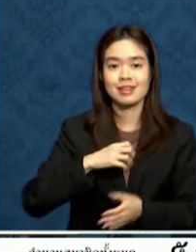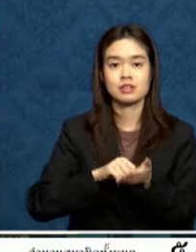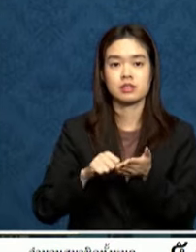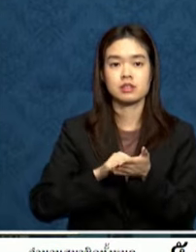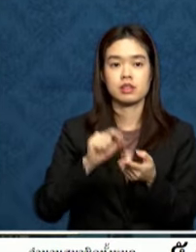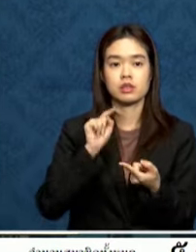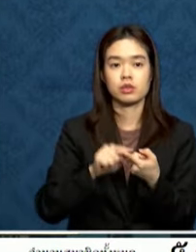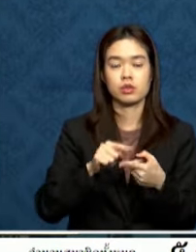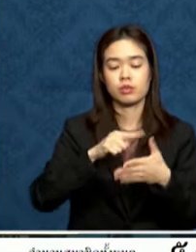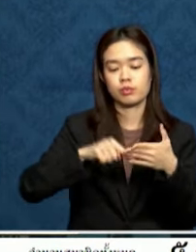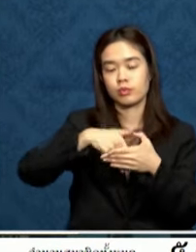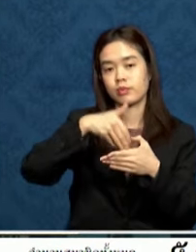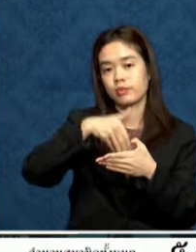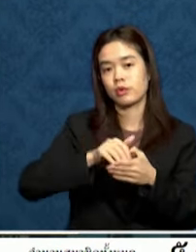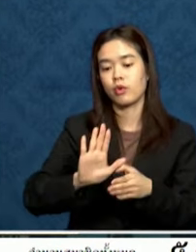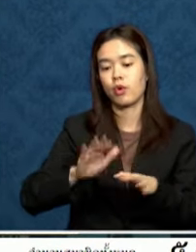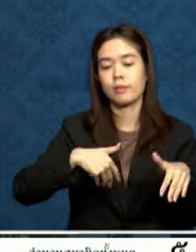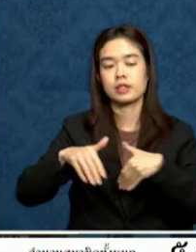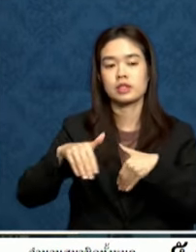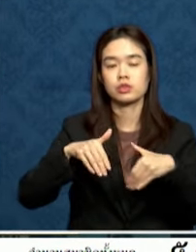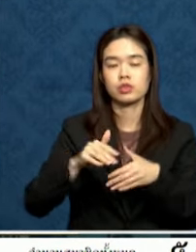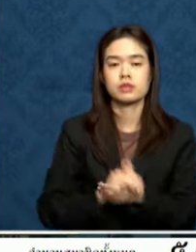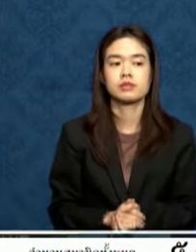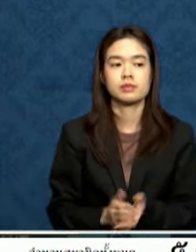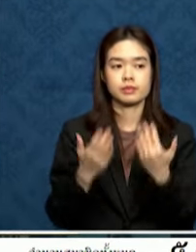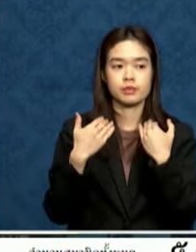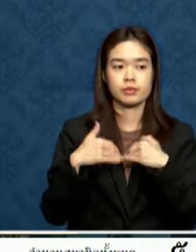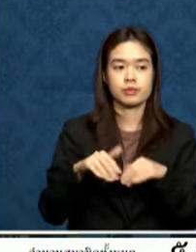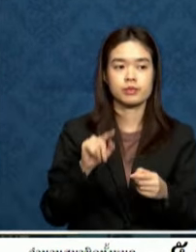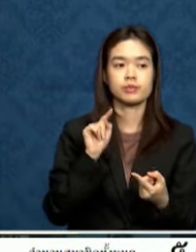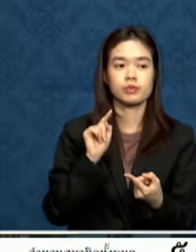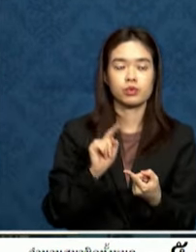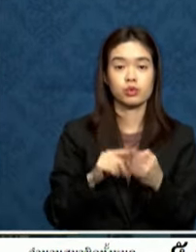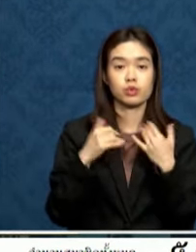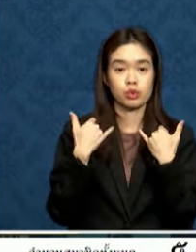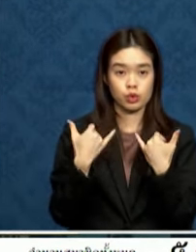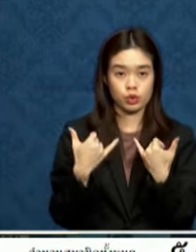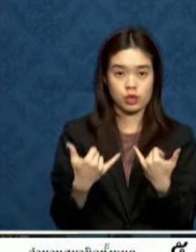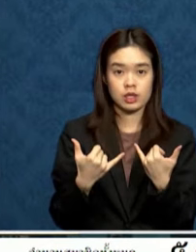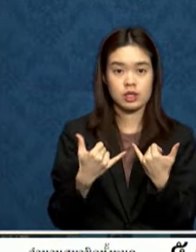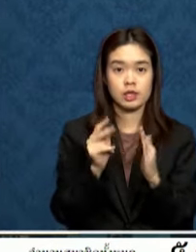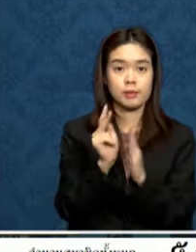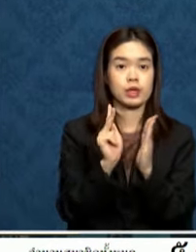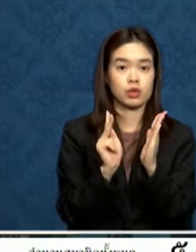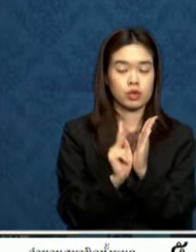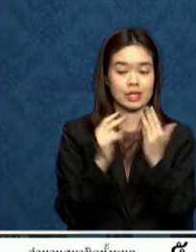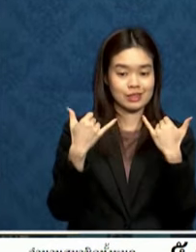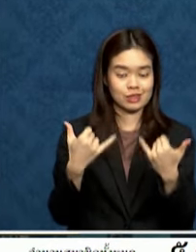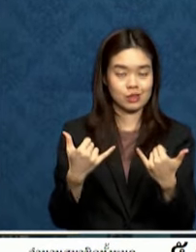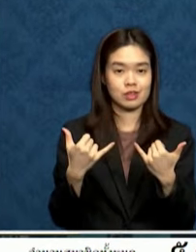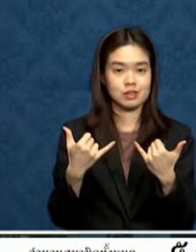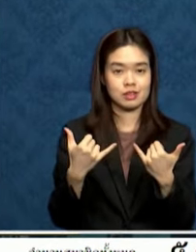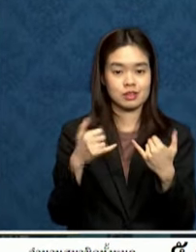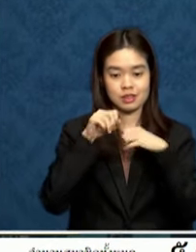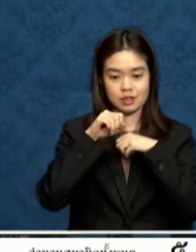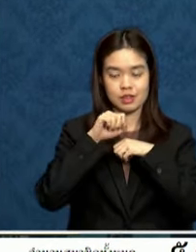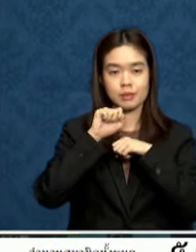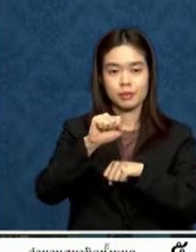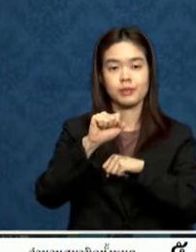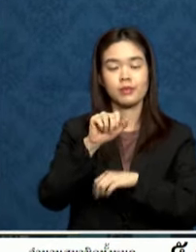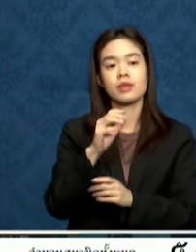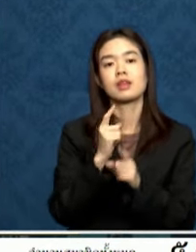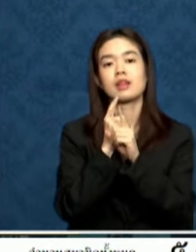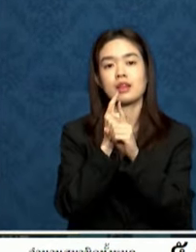ครับท่านประธานครับดูต่อไปนะครับร่างในปัจจุบันครับที่เป็นกฎหมายที่ใช้ในปัจจุบันครับเขียนไว้บอก